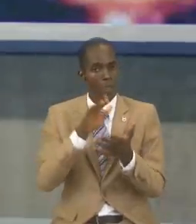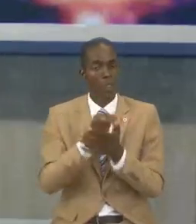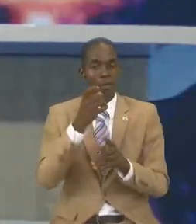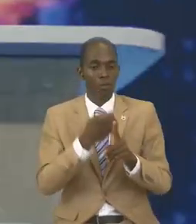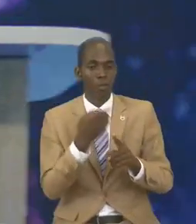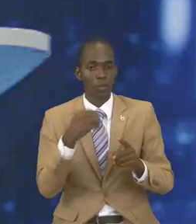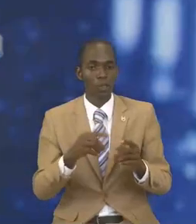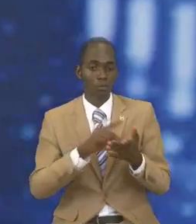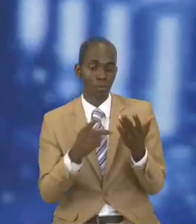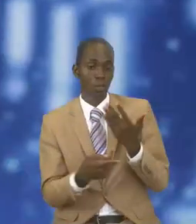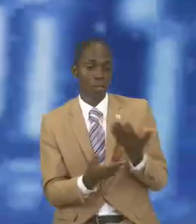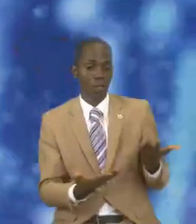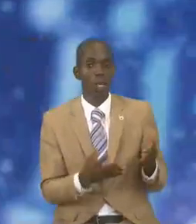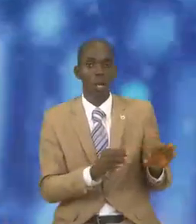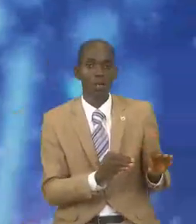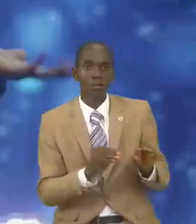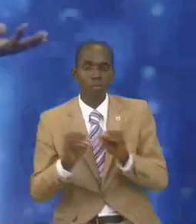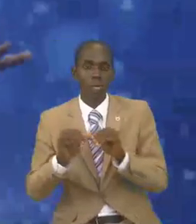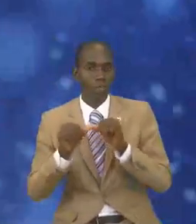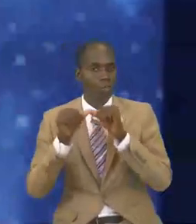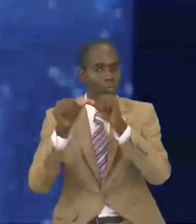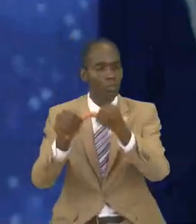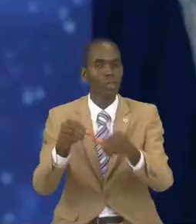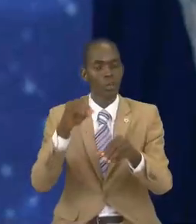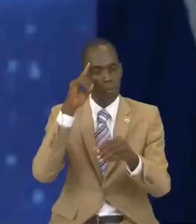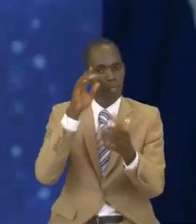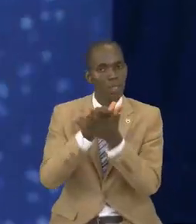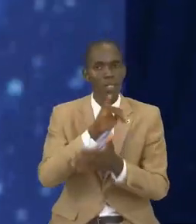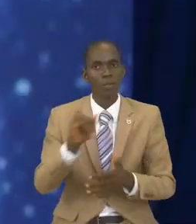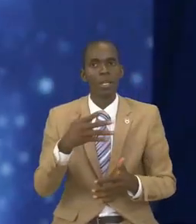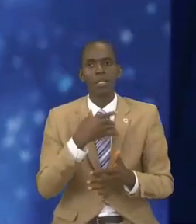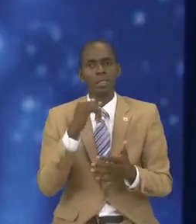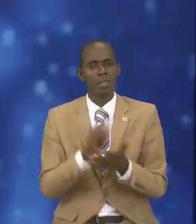de la croisade et continue à croire. Et dit,